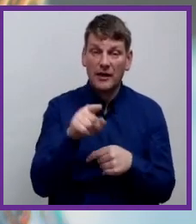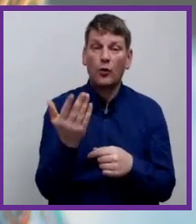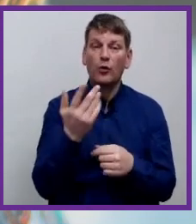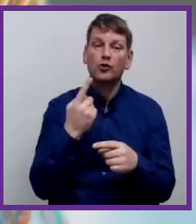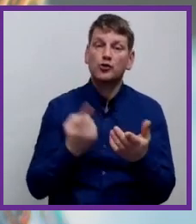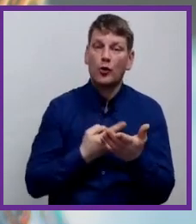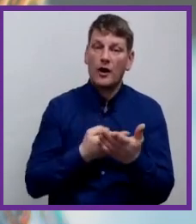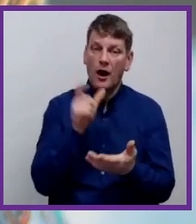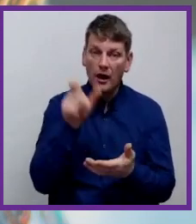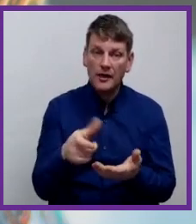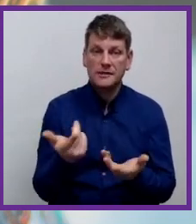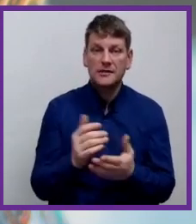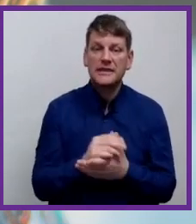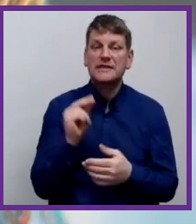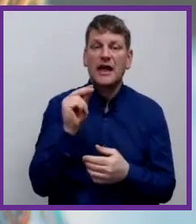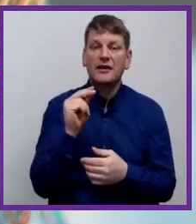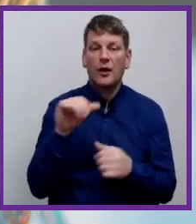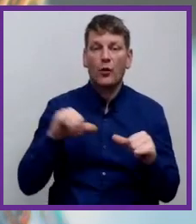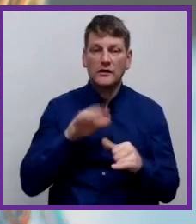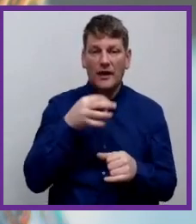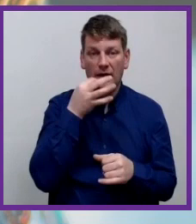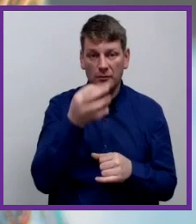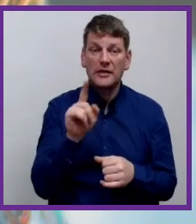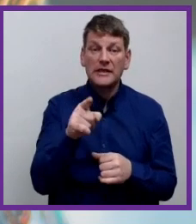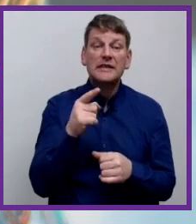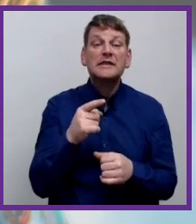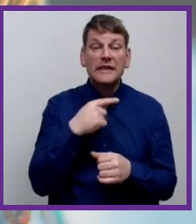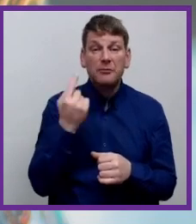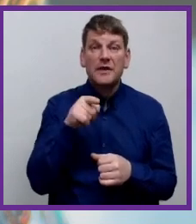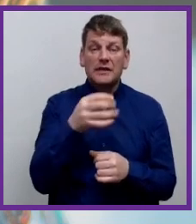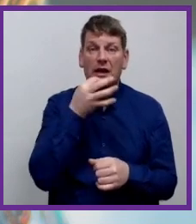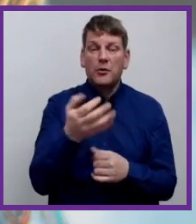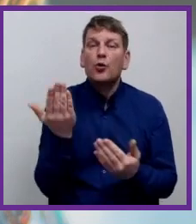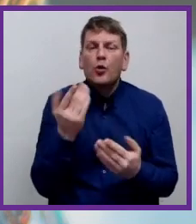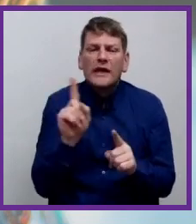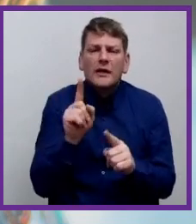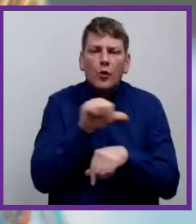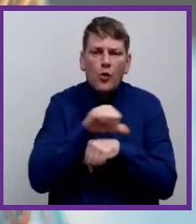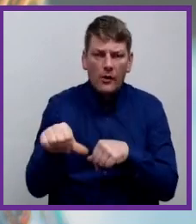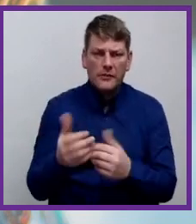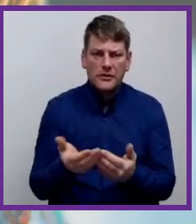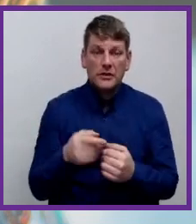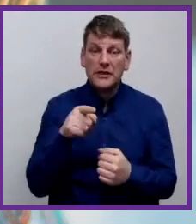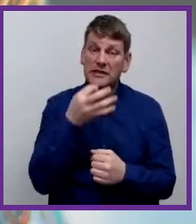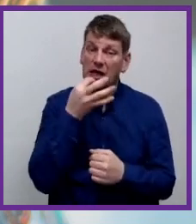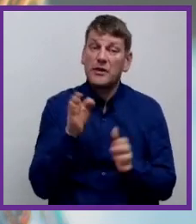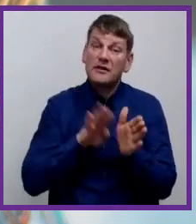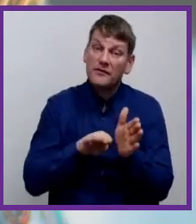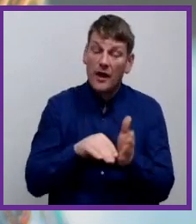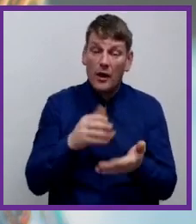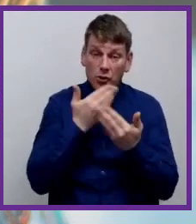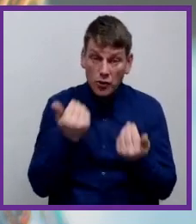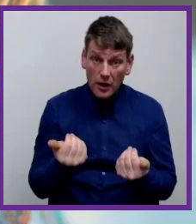žurnālisti, un Zandarkungs vērējas pateikt, diežvien grib tās atbildes, kur tad ir tā robeža. Un tās atbildes nav vienkārši, un